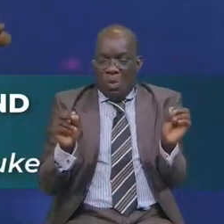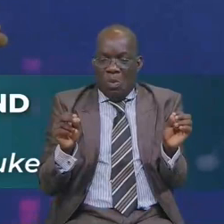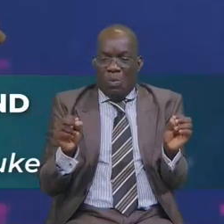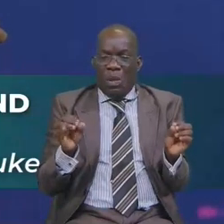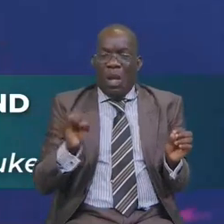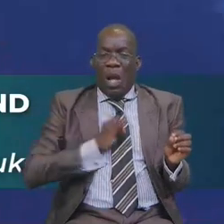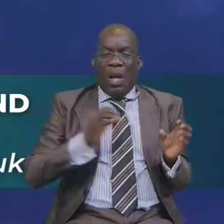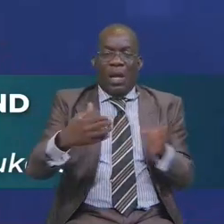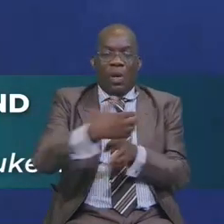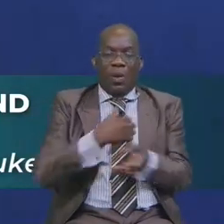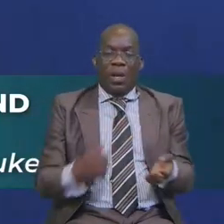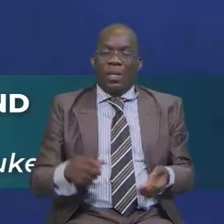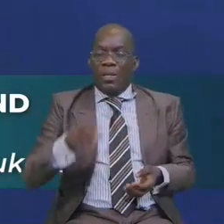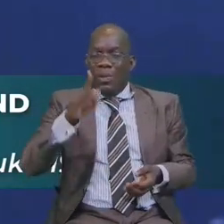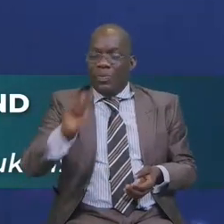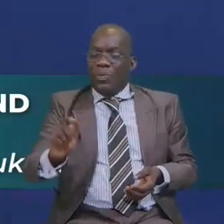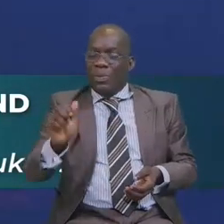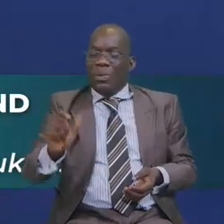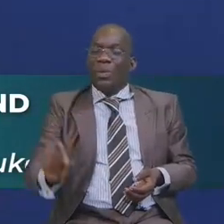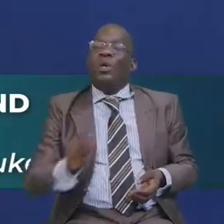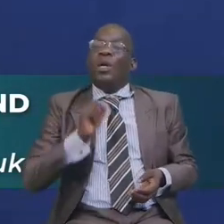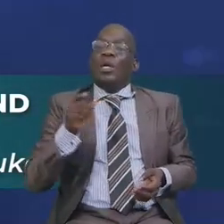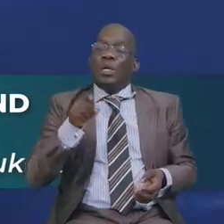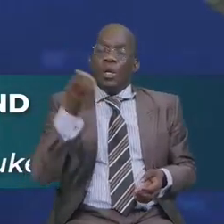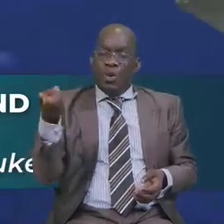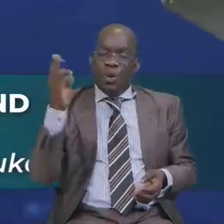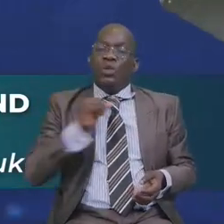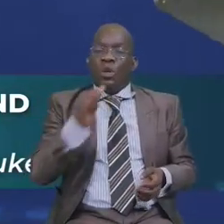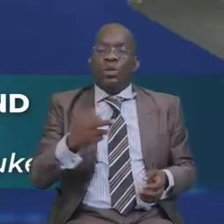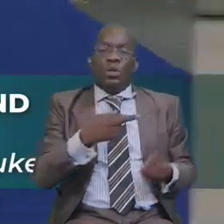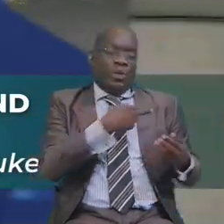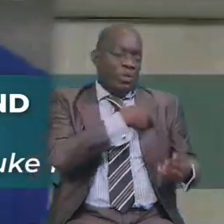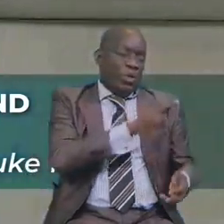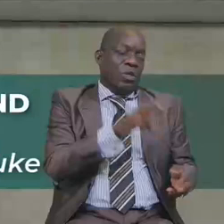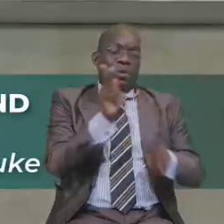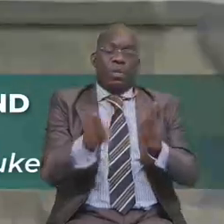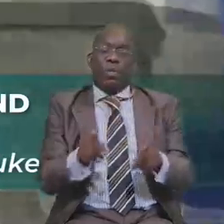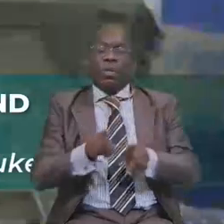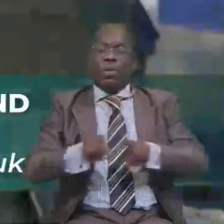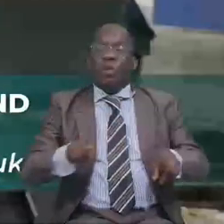Je suis collecteur d'impôts. Il n'était pas un religieux, mais il savait.